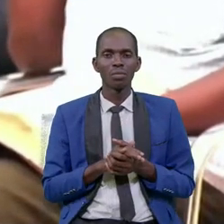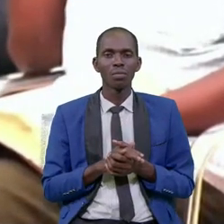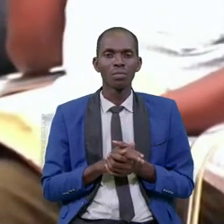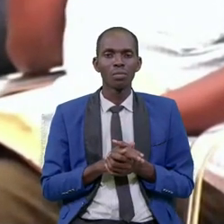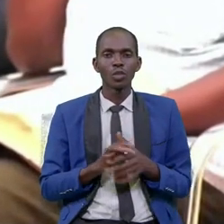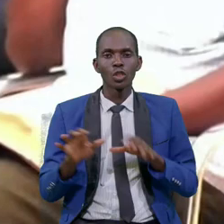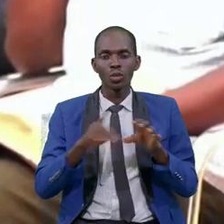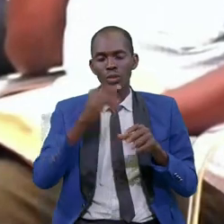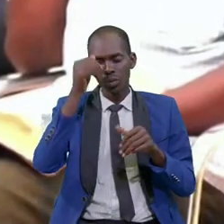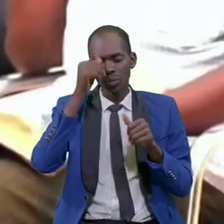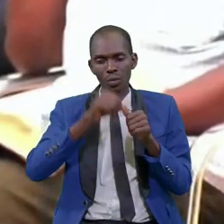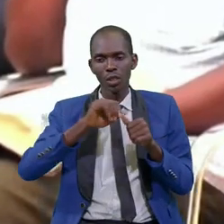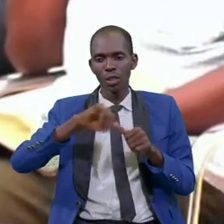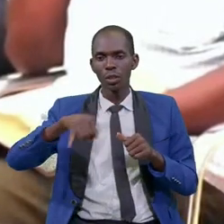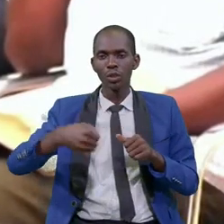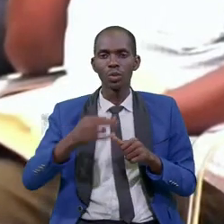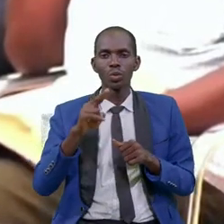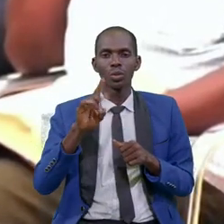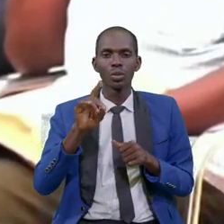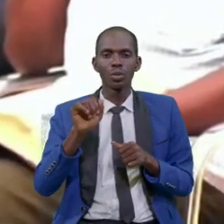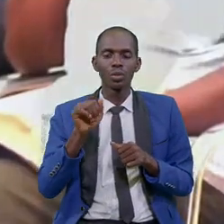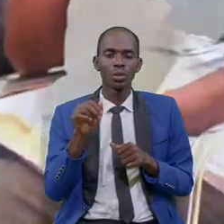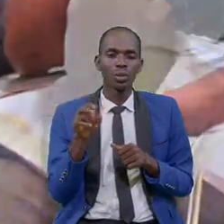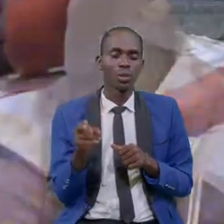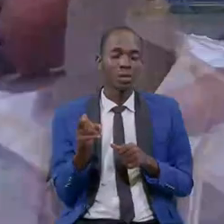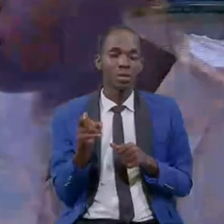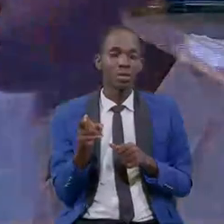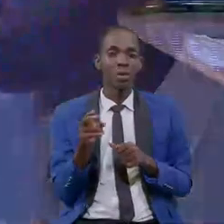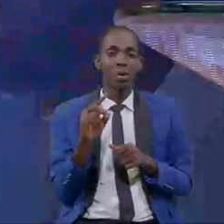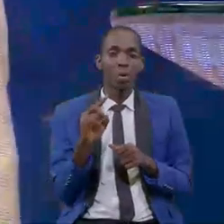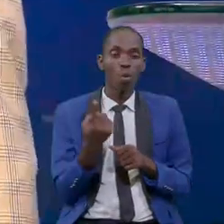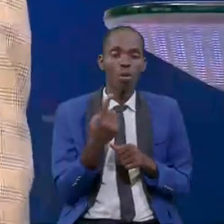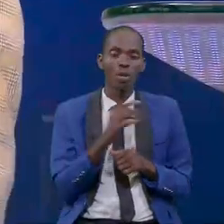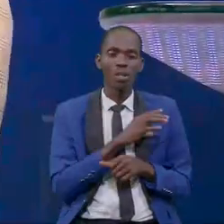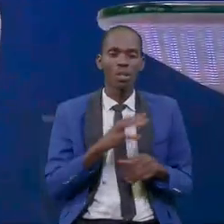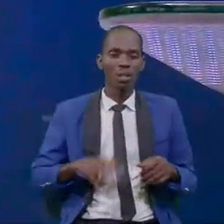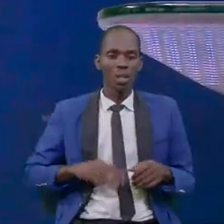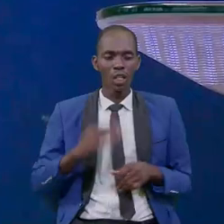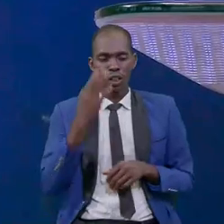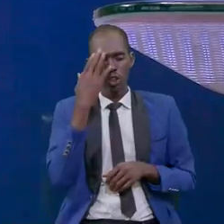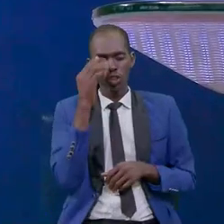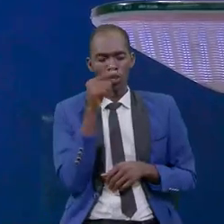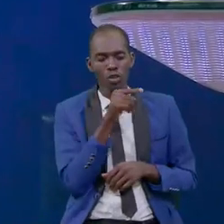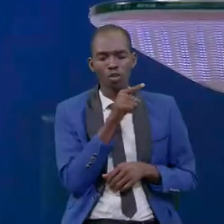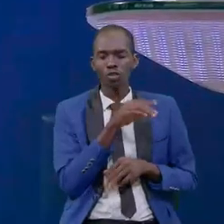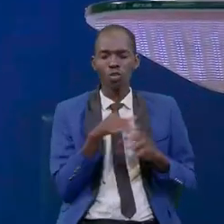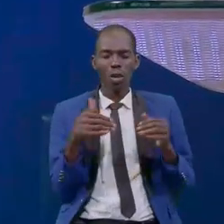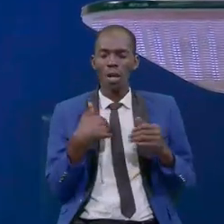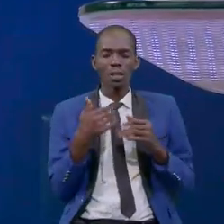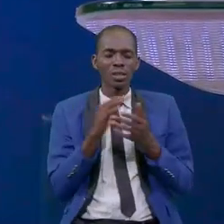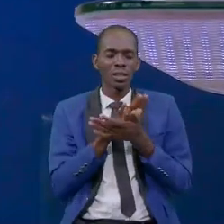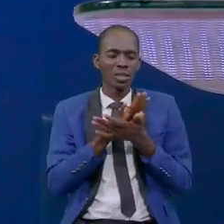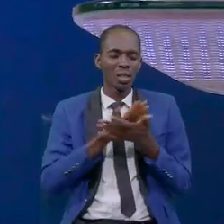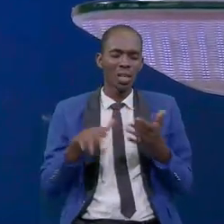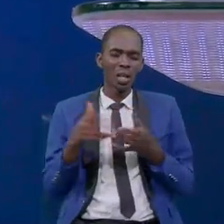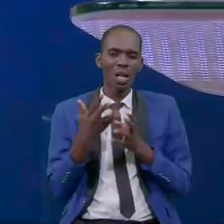juste aux hommes. Vous rappelez Judas Iscariot? Seul Christ savait qu'il n'avait pas les mains innocentes